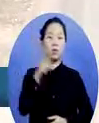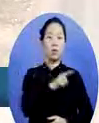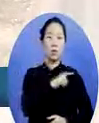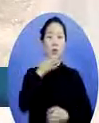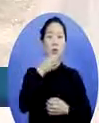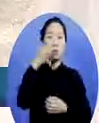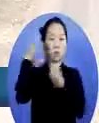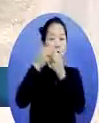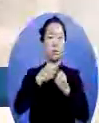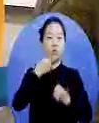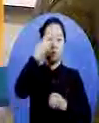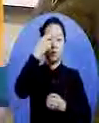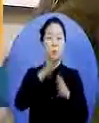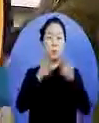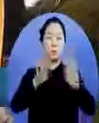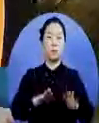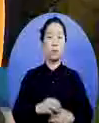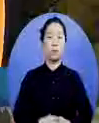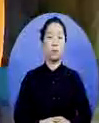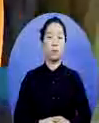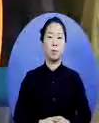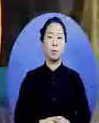자리잡게 될 것이라고 말했습니다